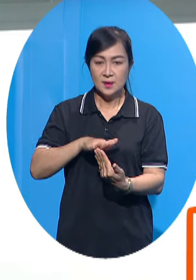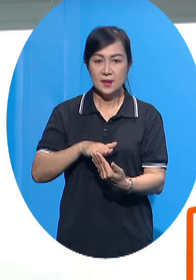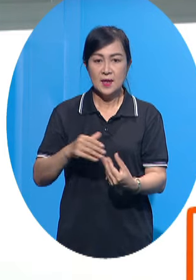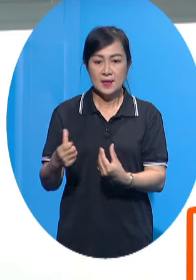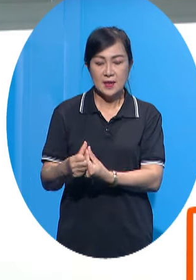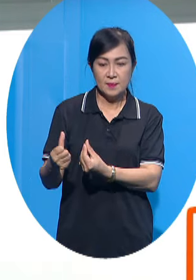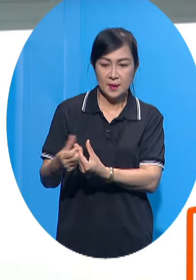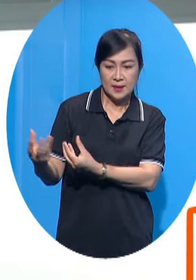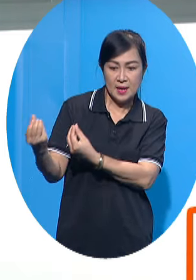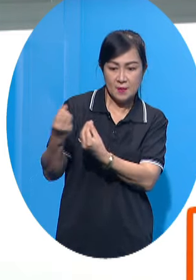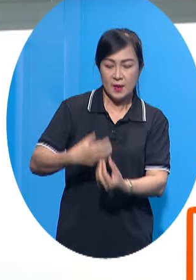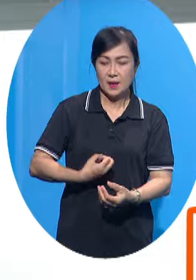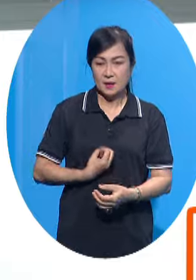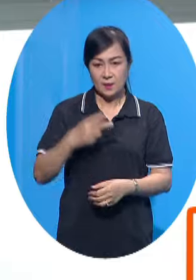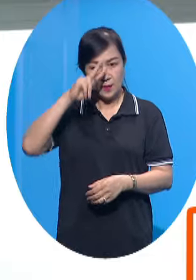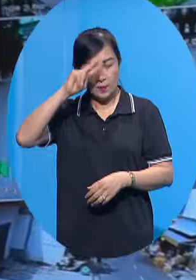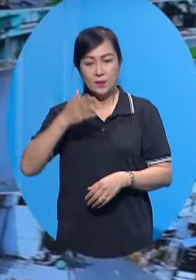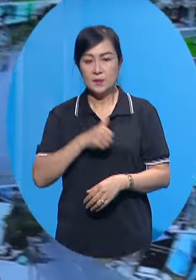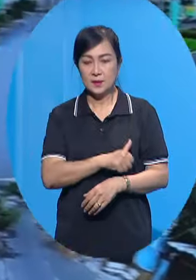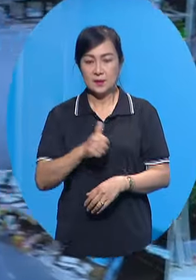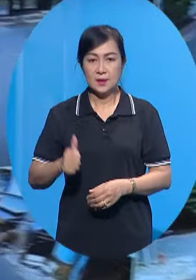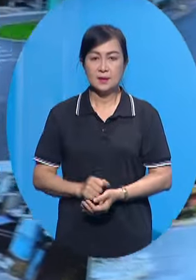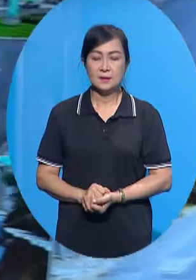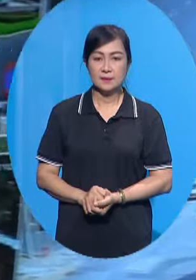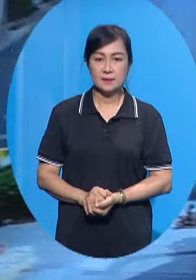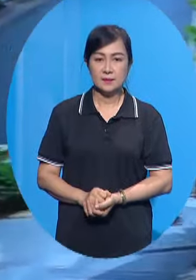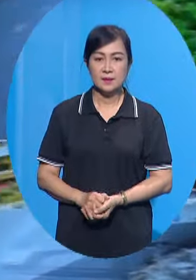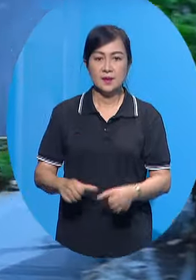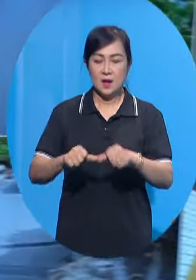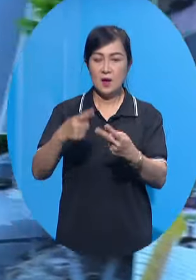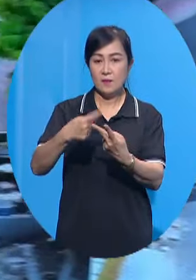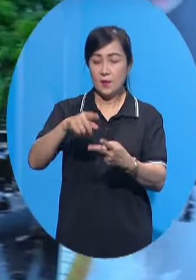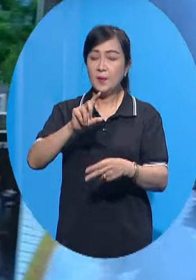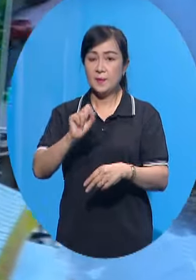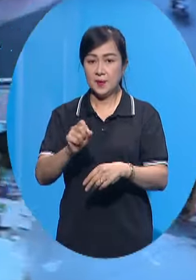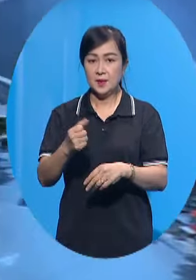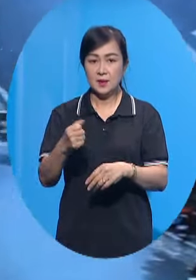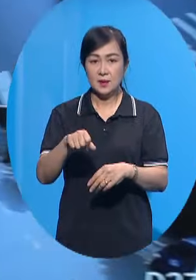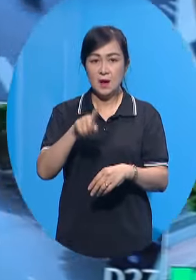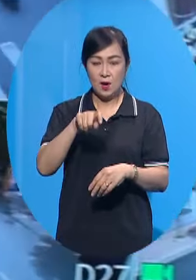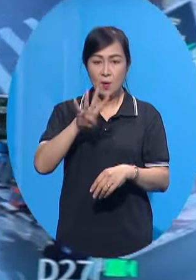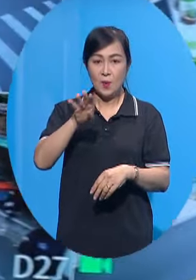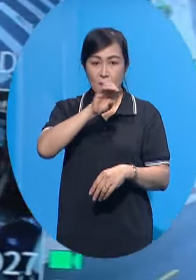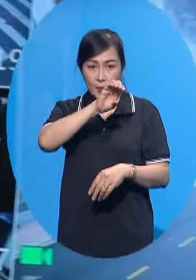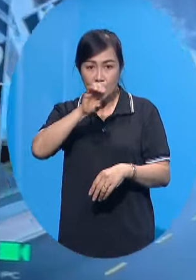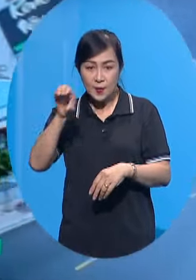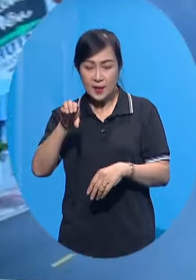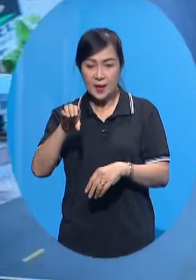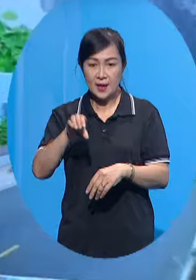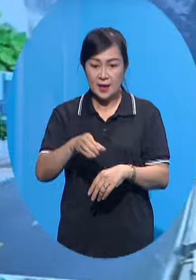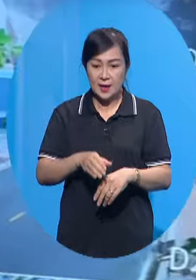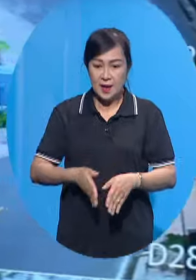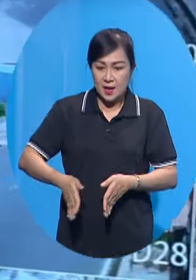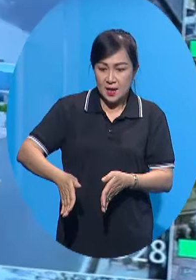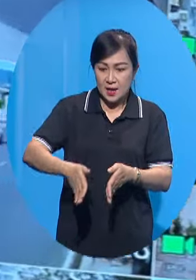đem lại cuộc sống bình yên và hạnh phúc cho nhân dân. Thì ở khu phố 10 cũng được lắp đặt 4 camera ở các tuyến hẻm cũng như là